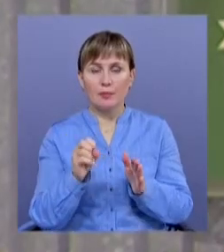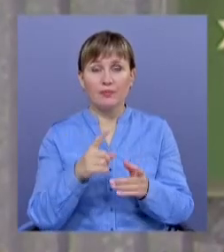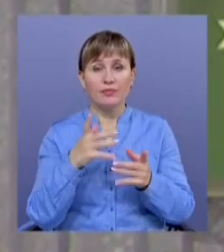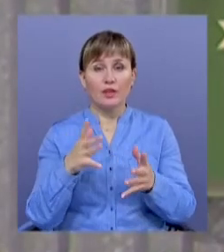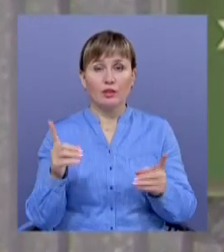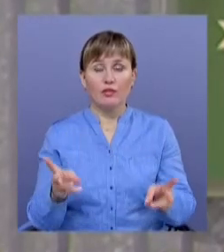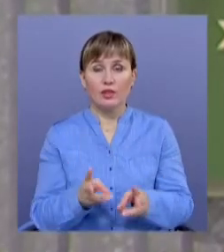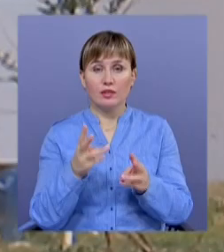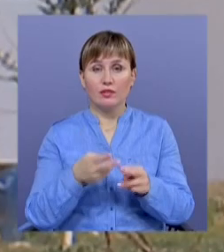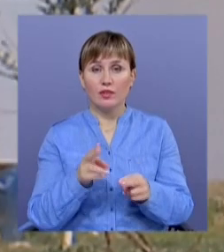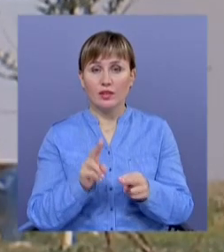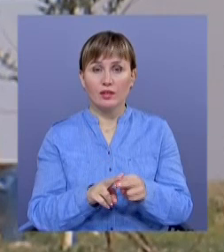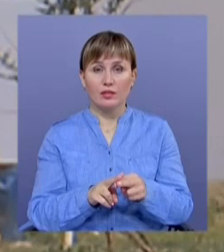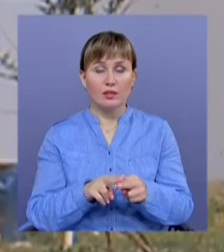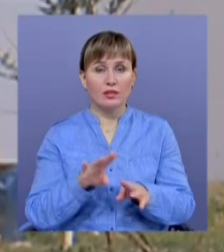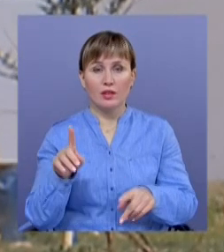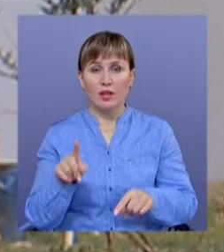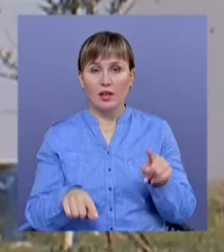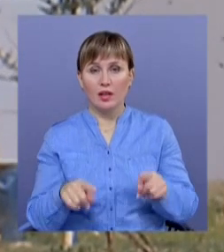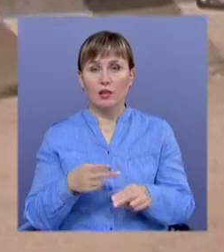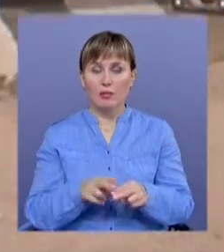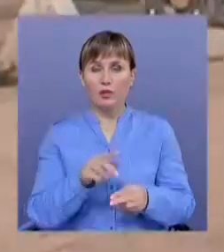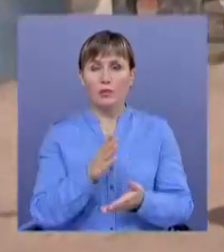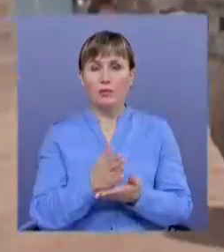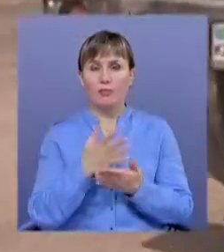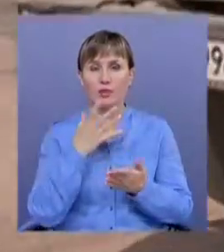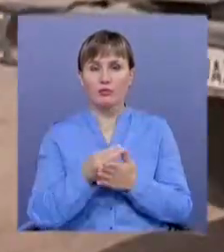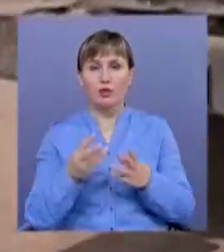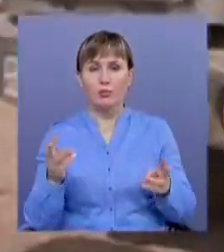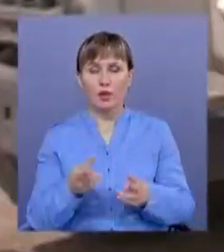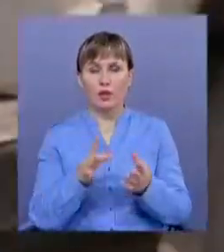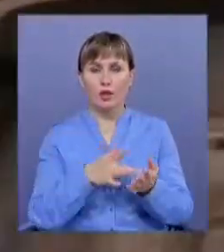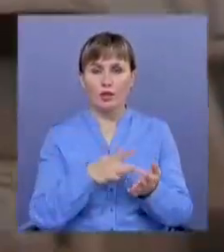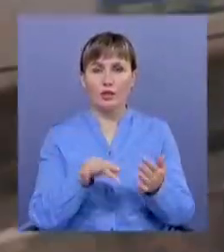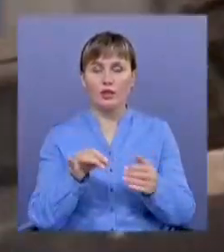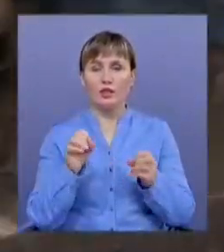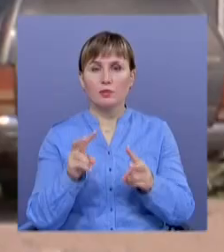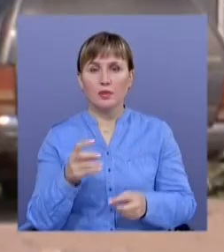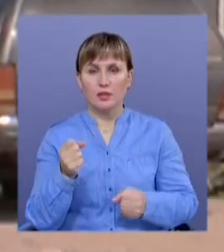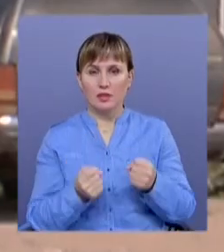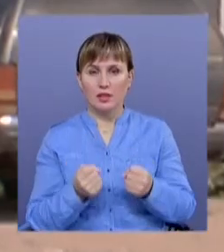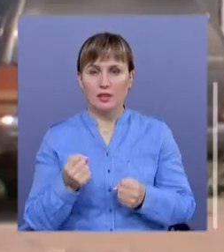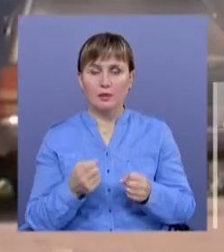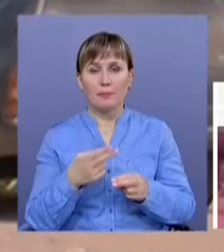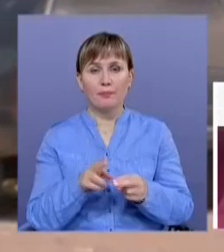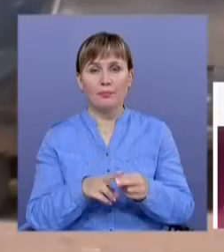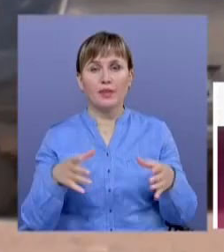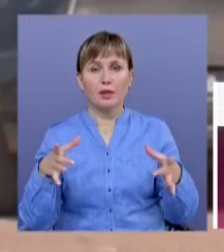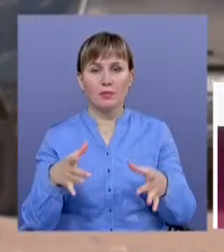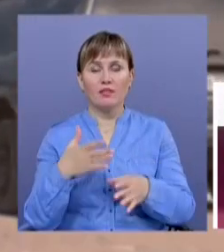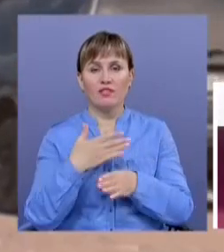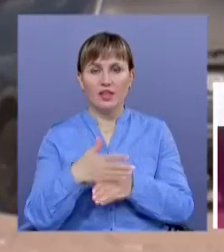что возгорание на этом полигоне не редкость, поэтому здесь имеется свой пожарный расчет и спецтехника. В этот полигон выдан